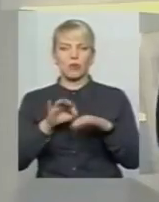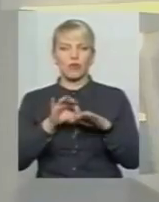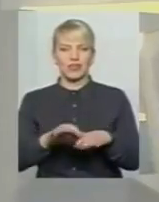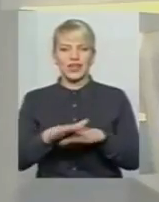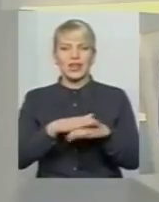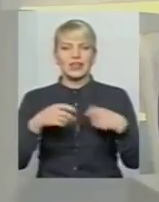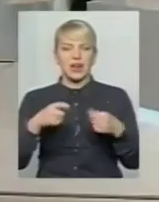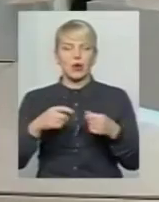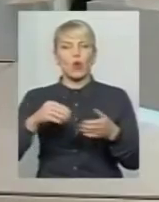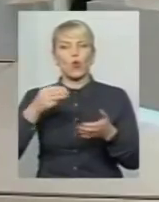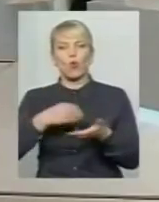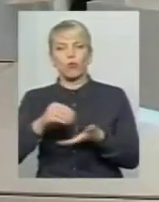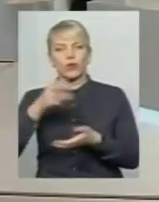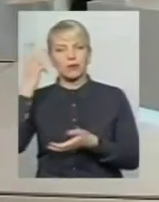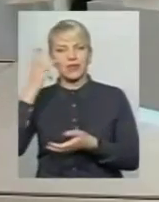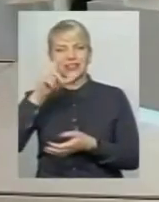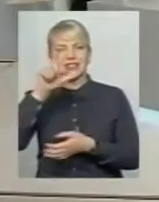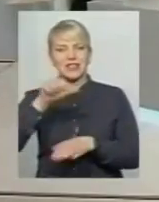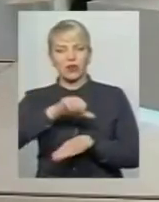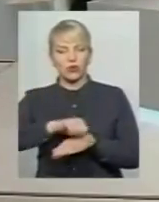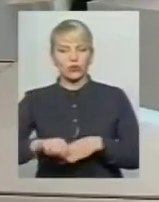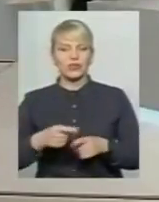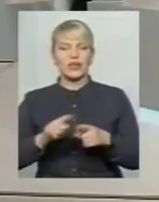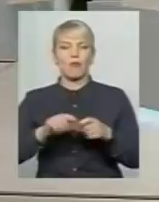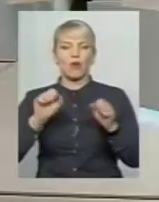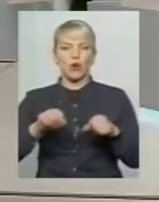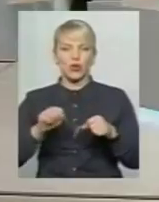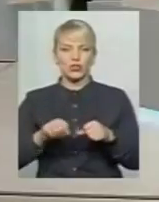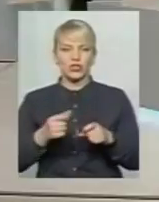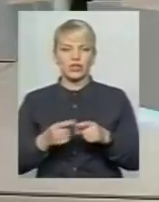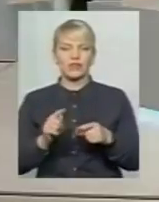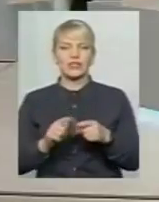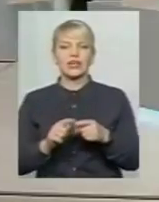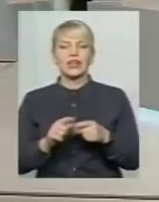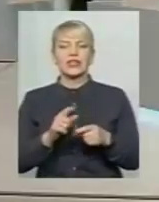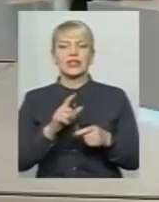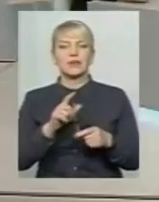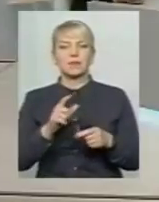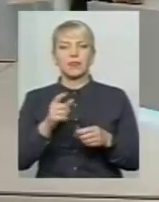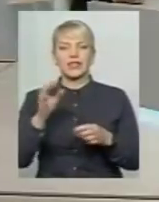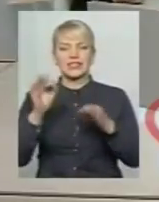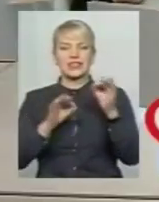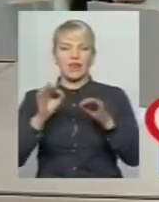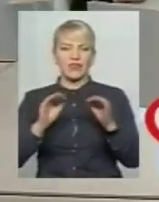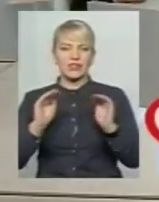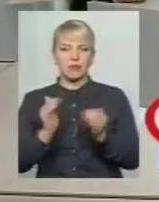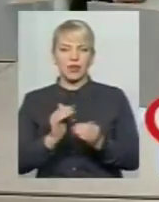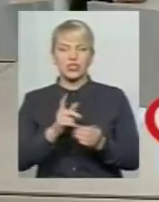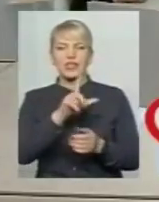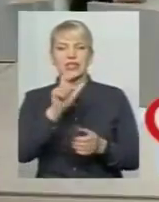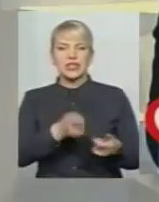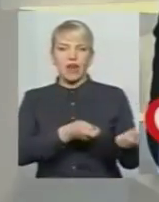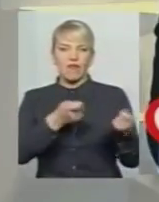кордоном, це відшкодування ставок за ввезені, завезене обладнання. Тобто, я думаю, що в нас піде дуже